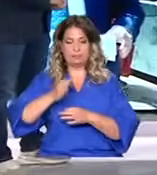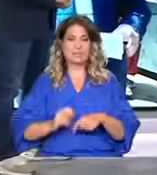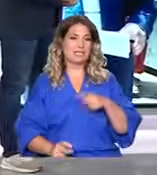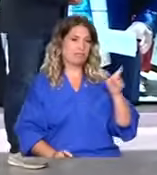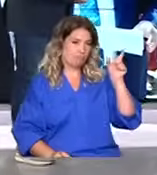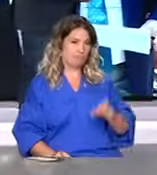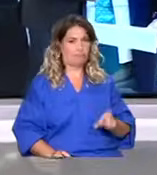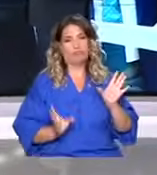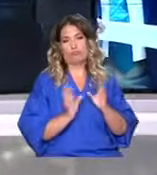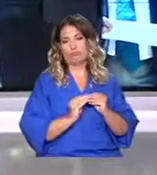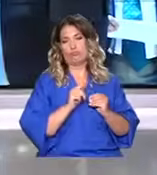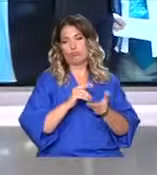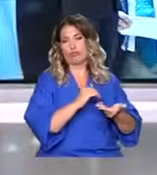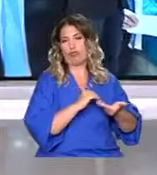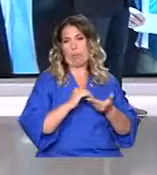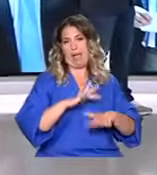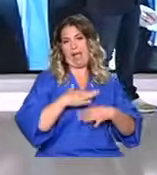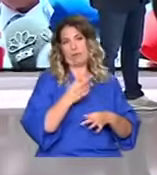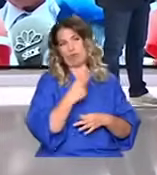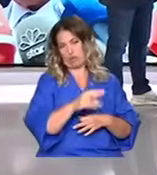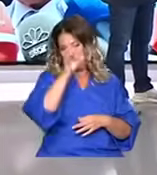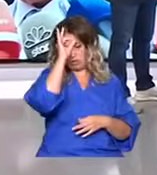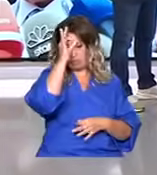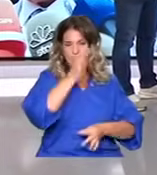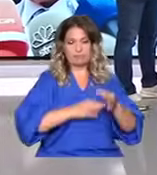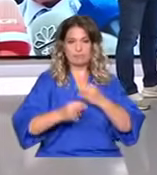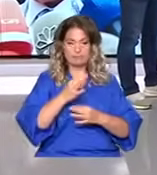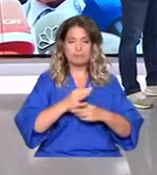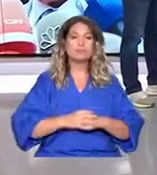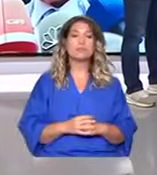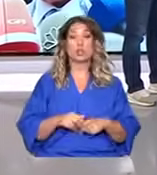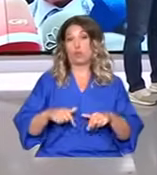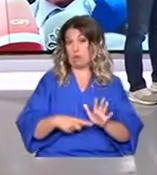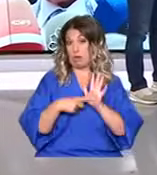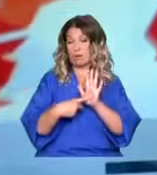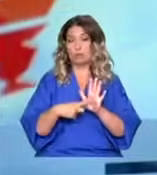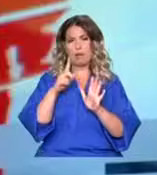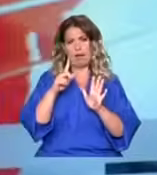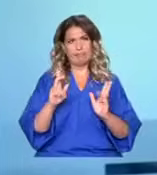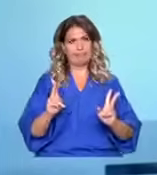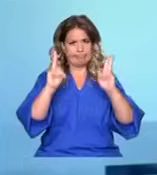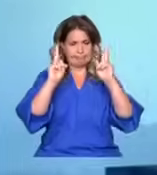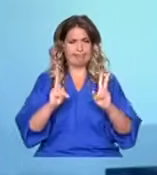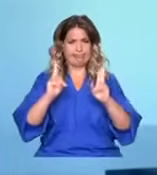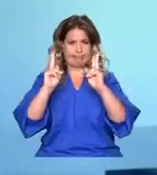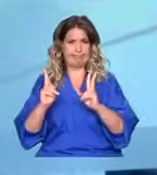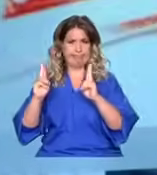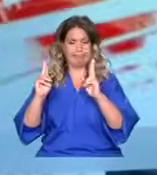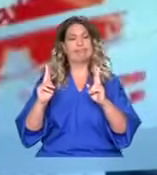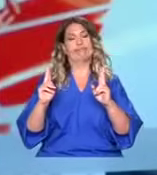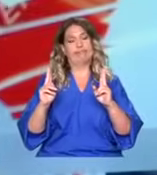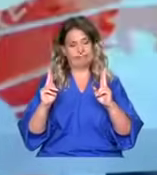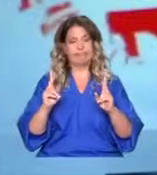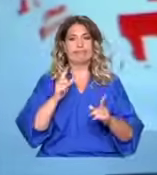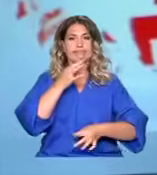Παπαδόπουλο. Όπως σας είπα λοιπόν από την αρχή της εκπομπής, αυτό που θα παρακολουθήσετε τώρα είναι πράγματα,